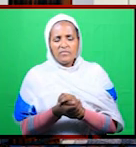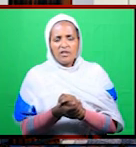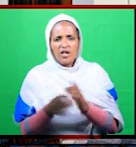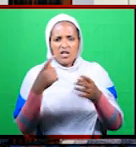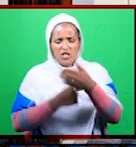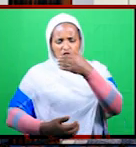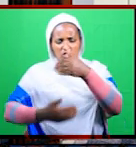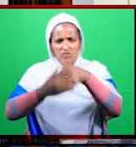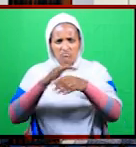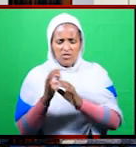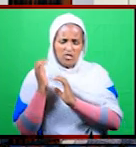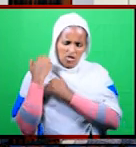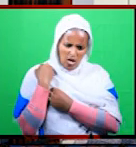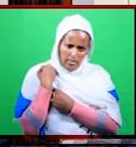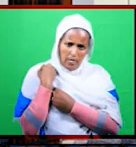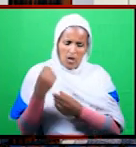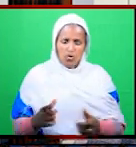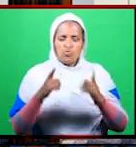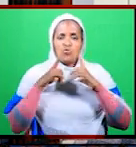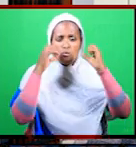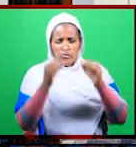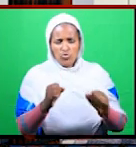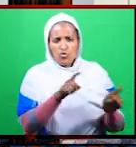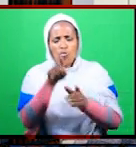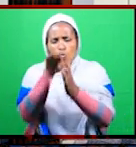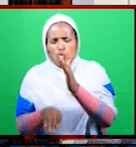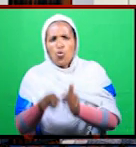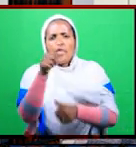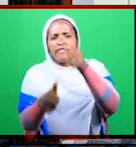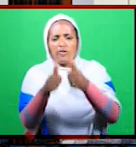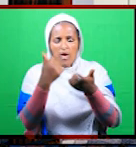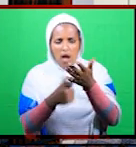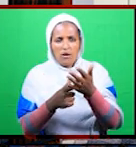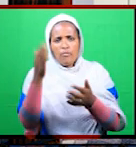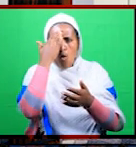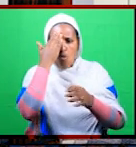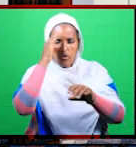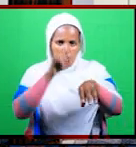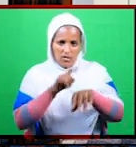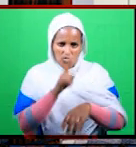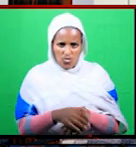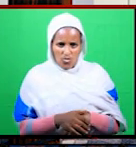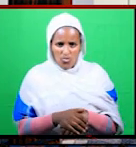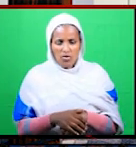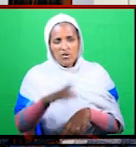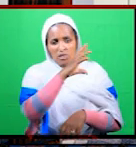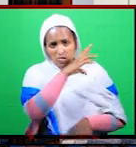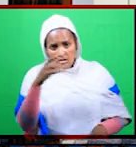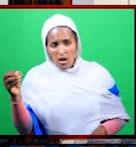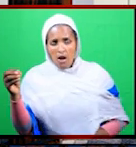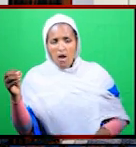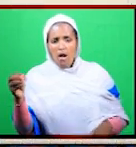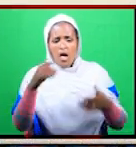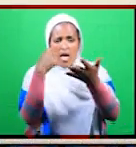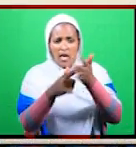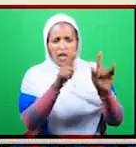የሌለው ማለት አይደለም፣ ማለት ፍጹምነት ስለሌለ ማለት ነው። አንዱ የአንዱን ጉድለት እየሞላ የሚኖርበት